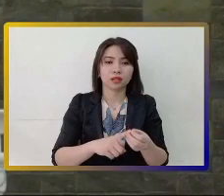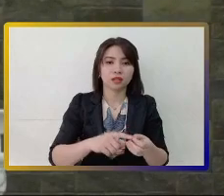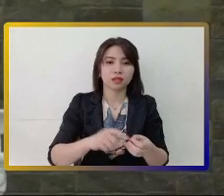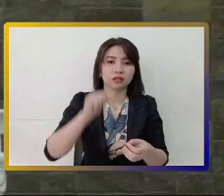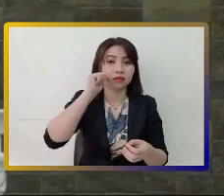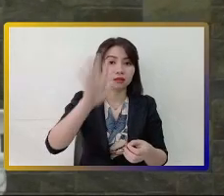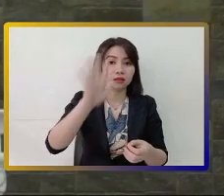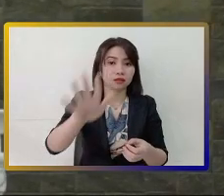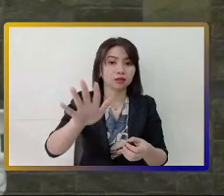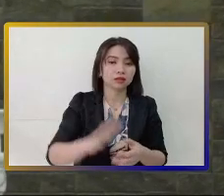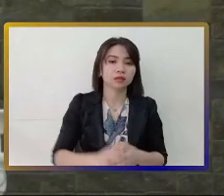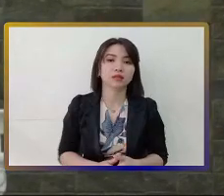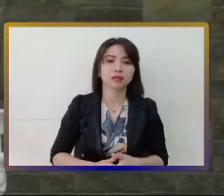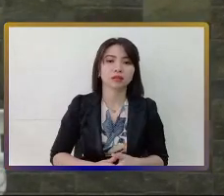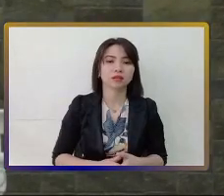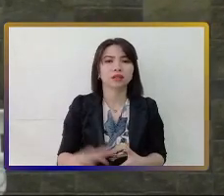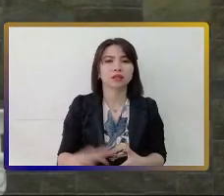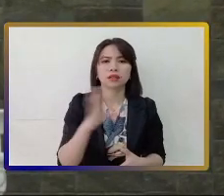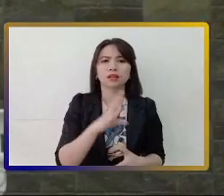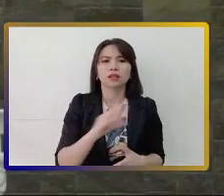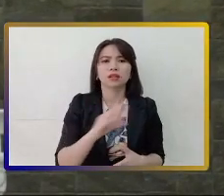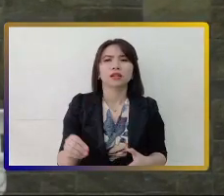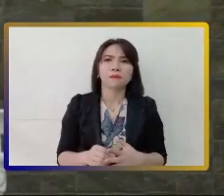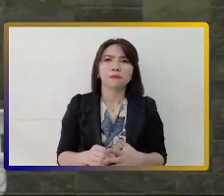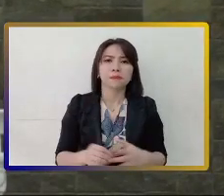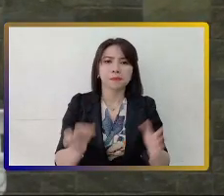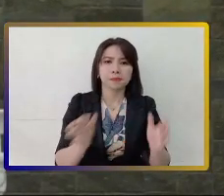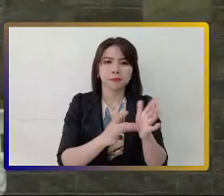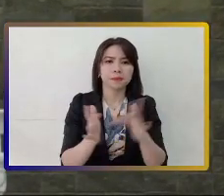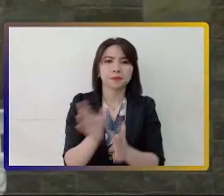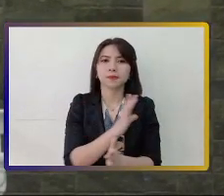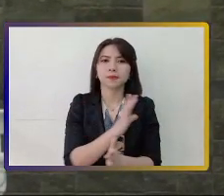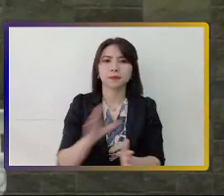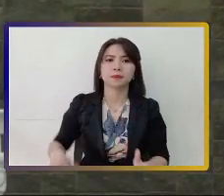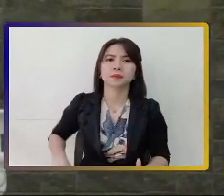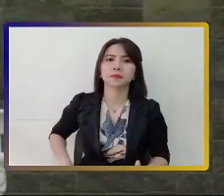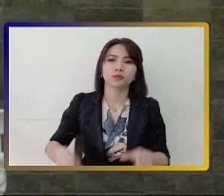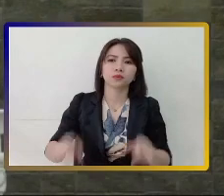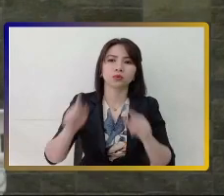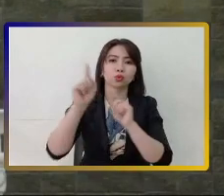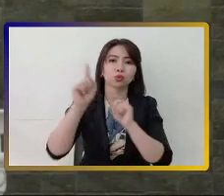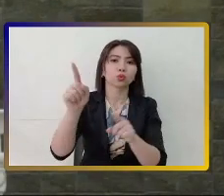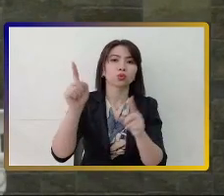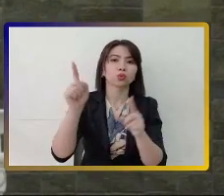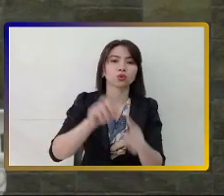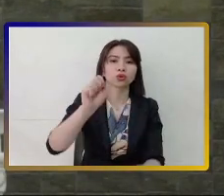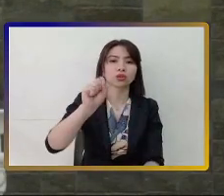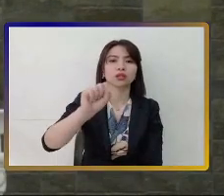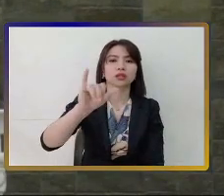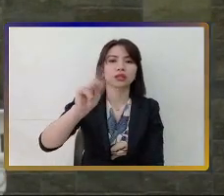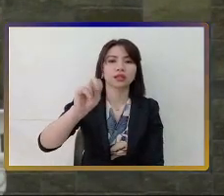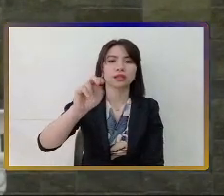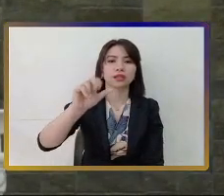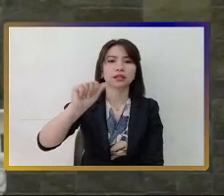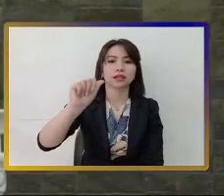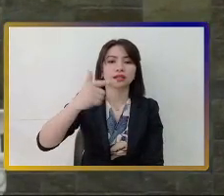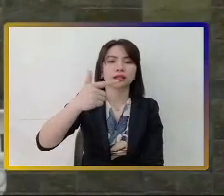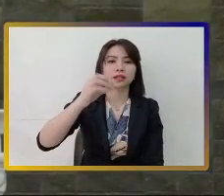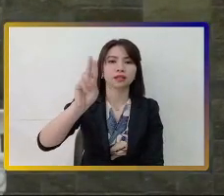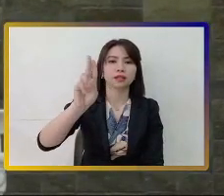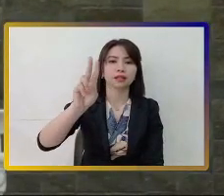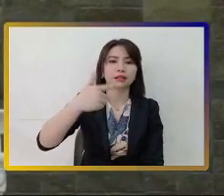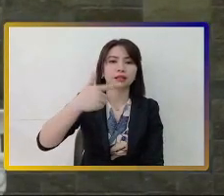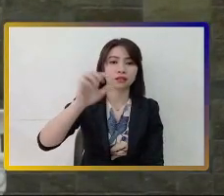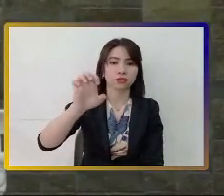ay pumasok sa isa sa mga sinagoga. Let me tell you something about synagogues, because some of you know this, maririnig lamang